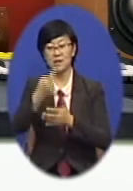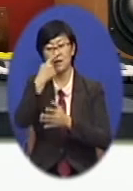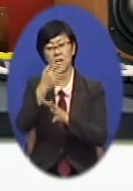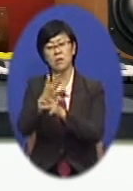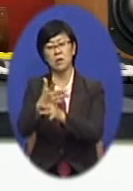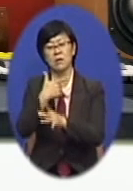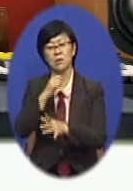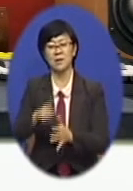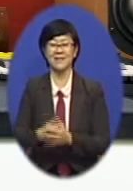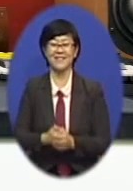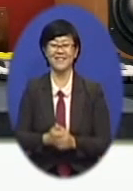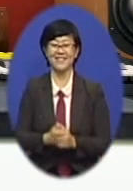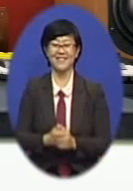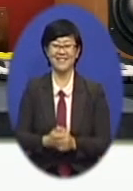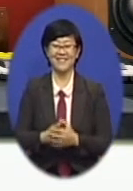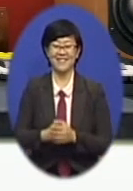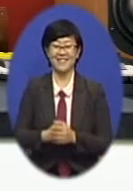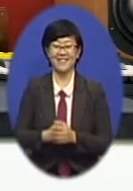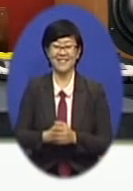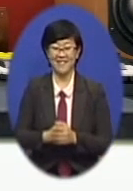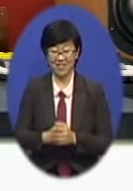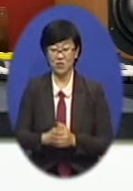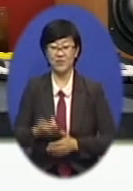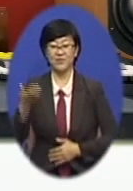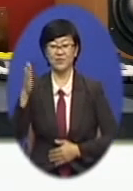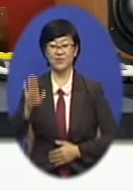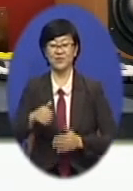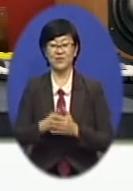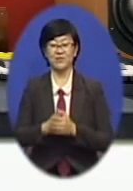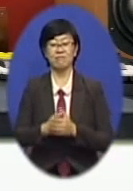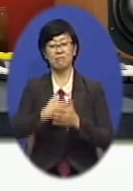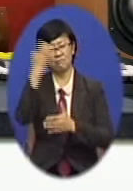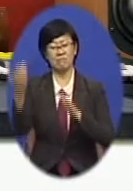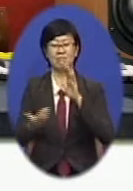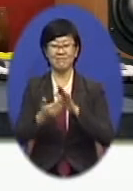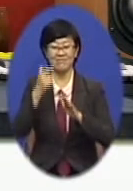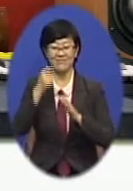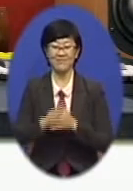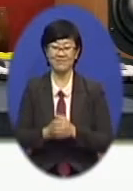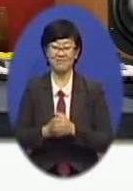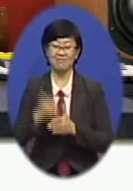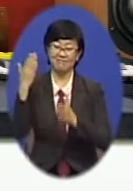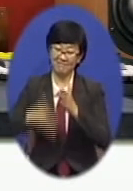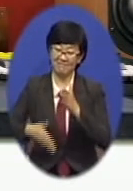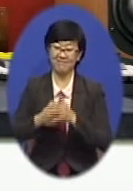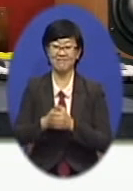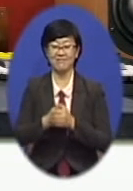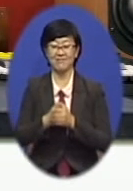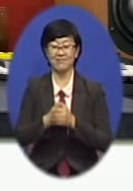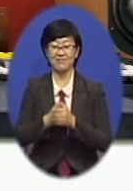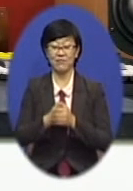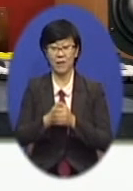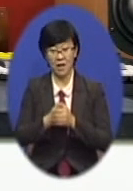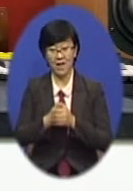게 꿈이었거든요. 개그맨? 네, 근데 예. 네. 꿈을 이루지 못했어요. 네. 제가 한번 개그 개인기